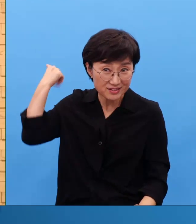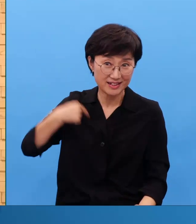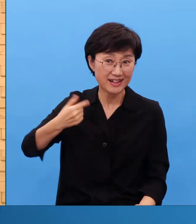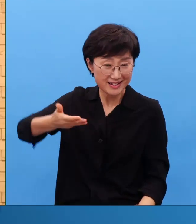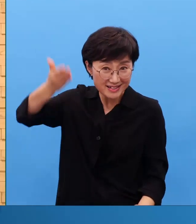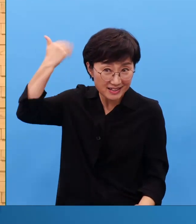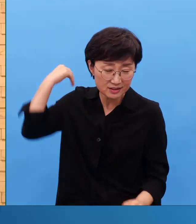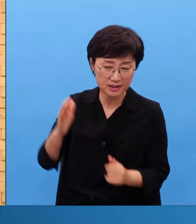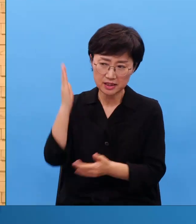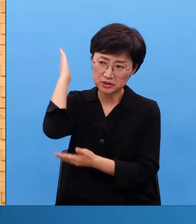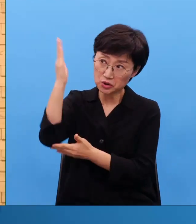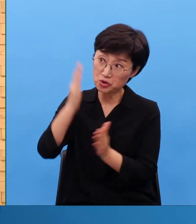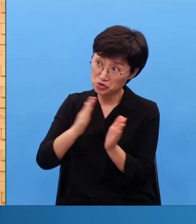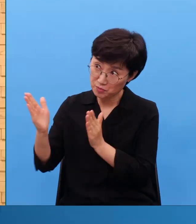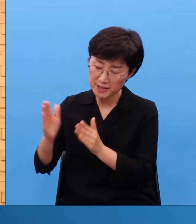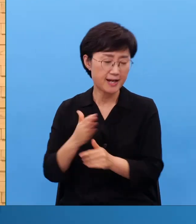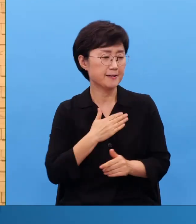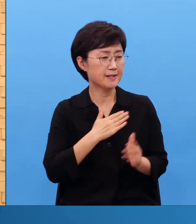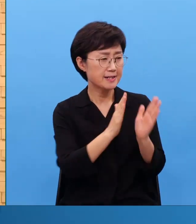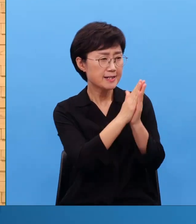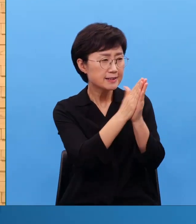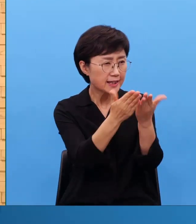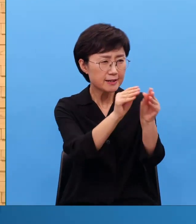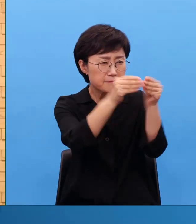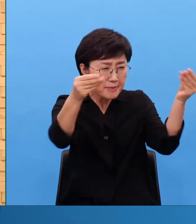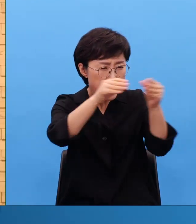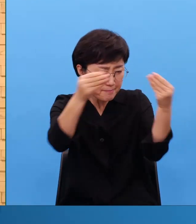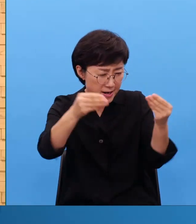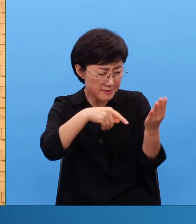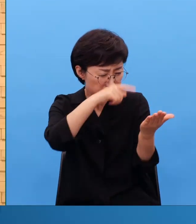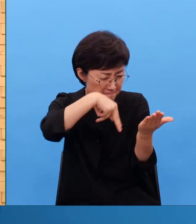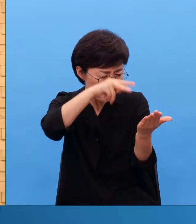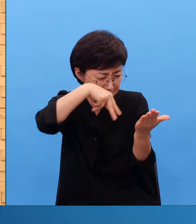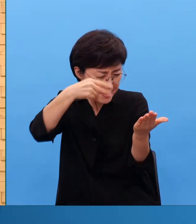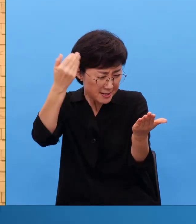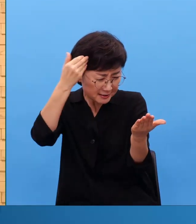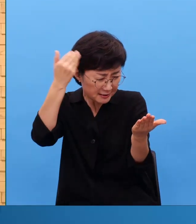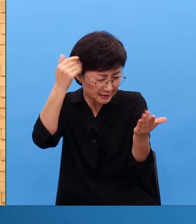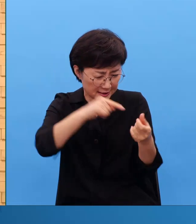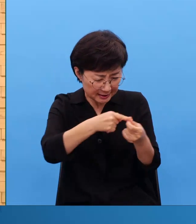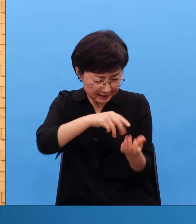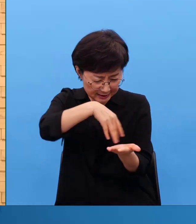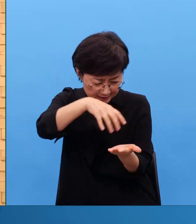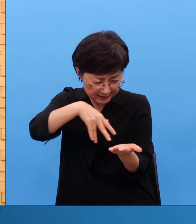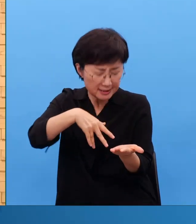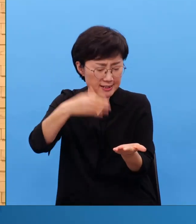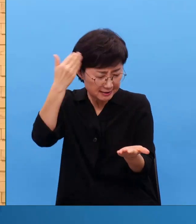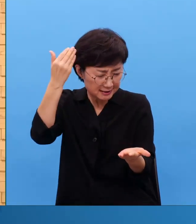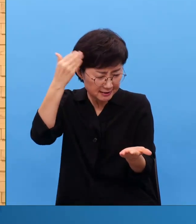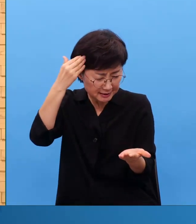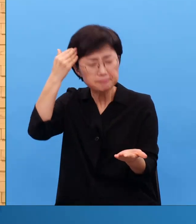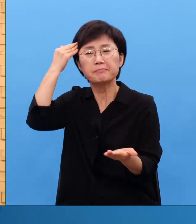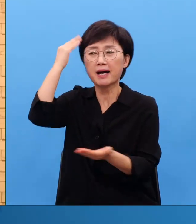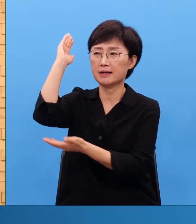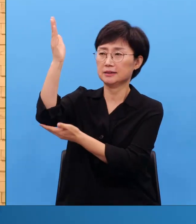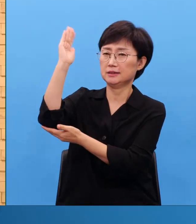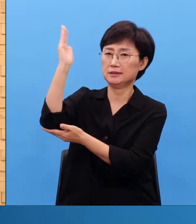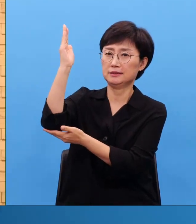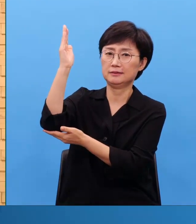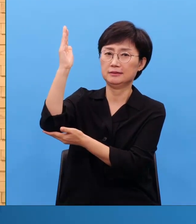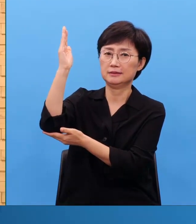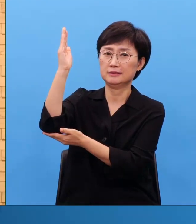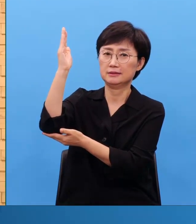막 책도 많이 보고 머리를 많이 써갖고 준비를 했어요. Before, when I prepared my sermons, I'll read many, many books and I'll prepare all these things in my head.